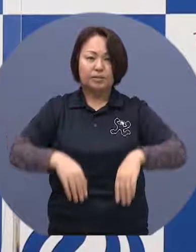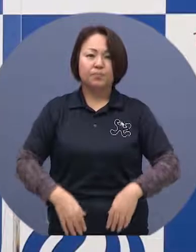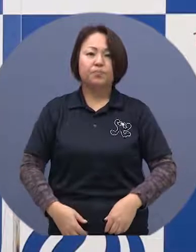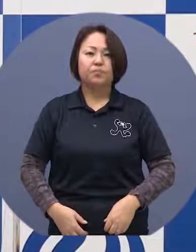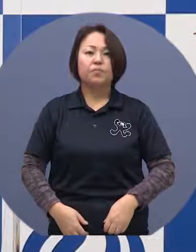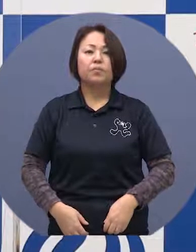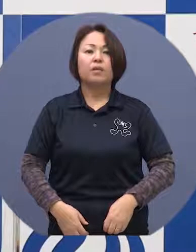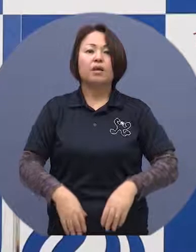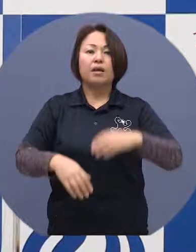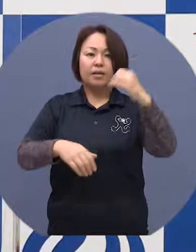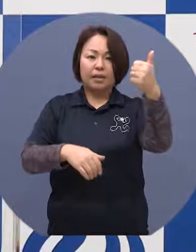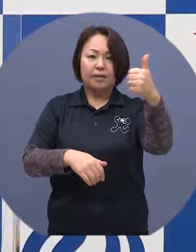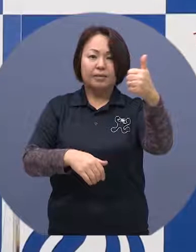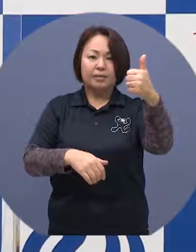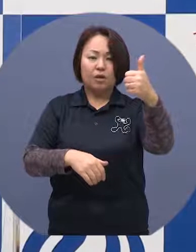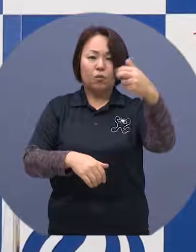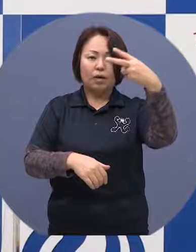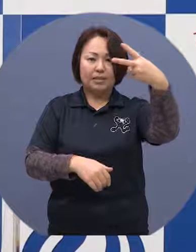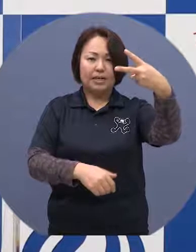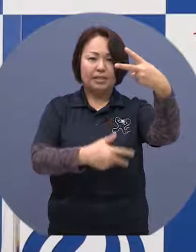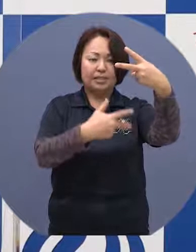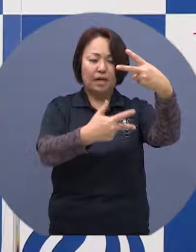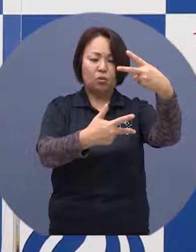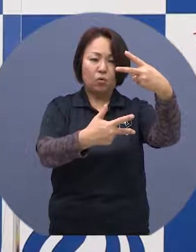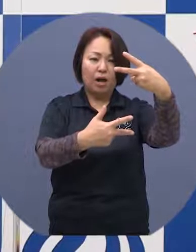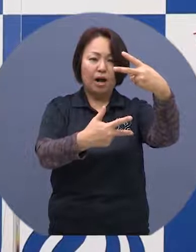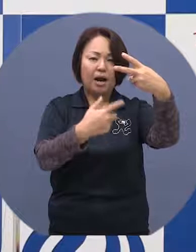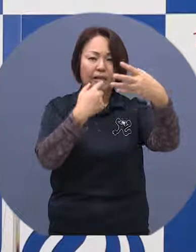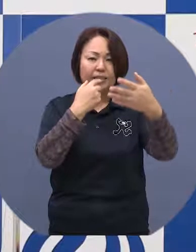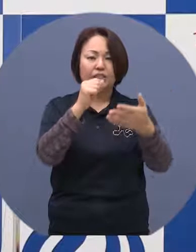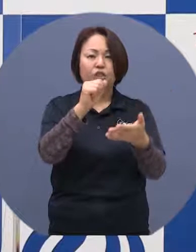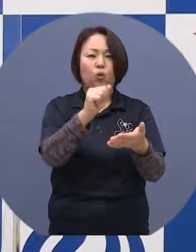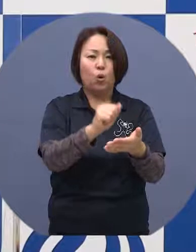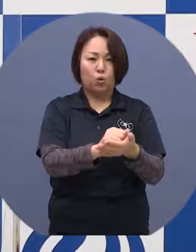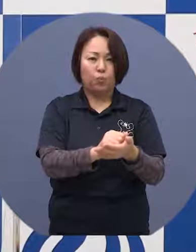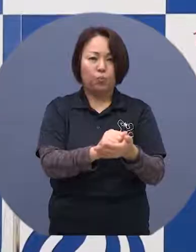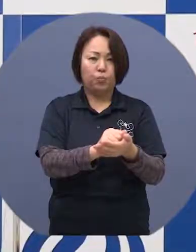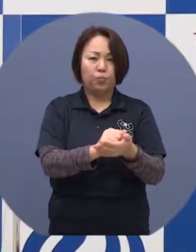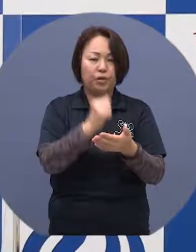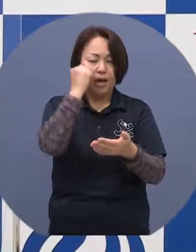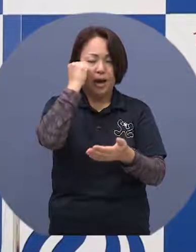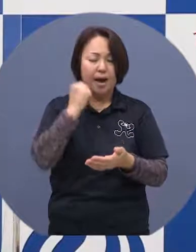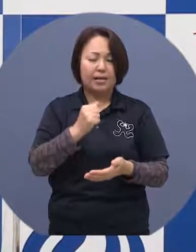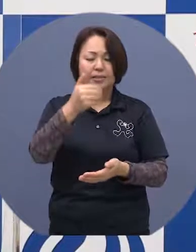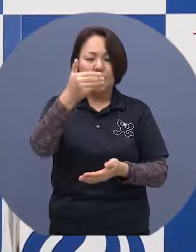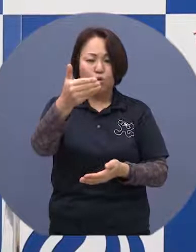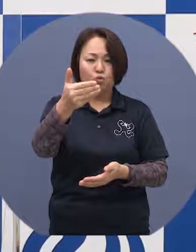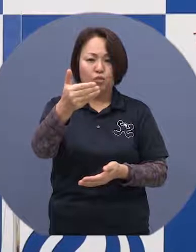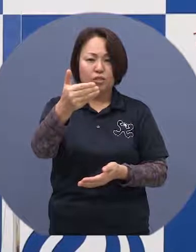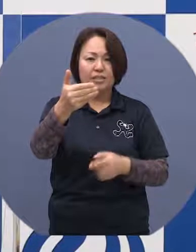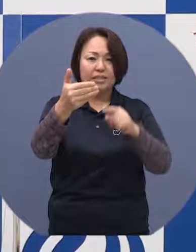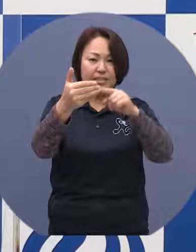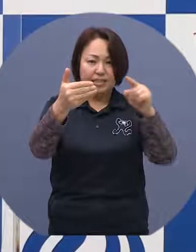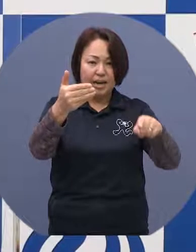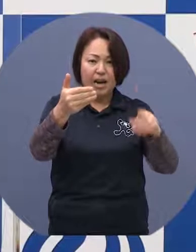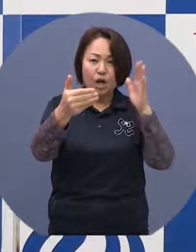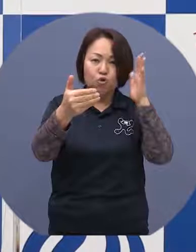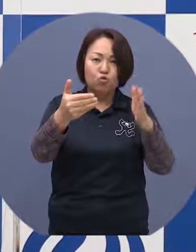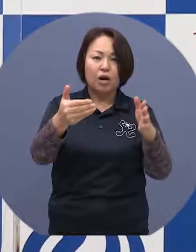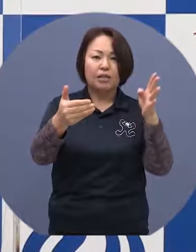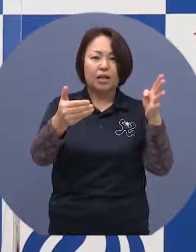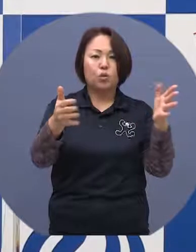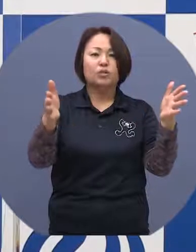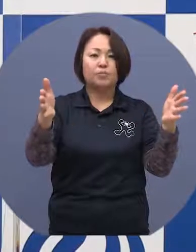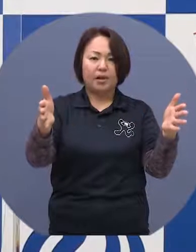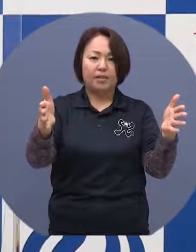つきましては2月7日の日曜日午前9時から午後4時まで女性につきましては2月